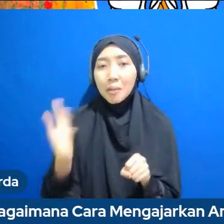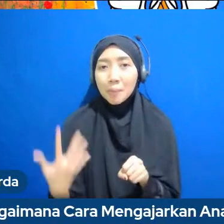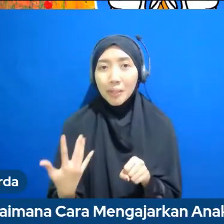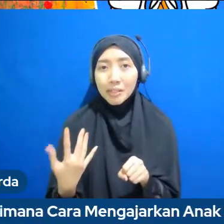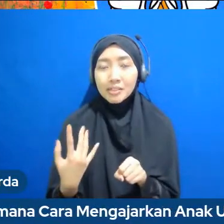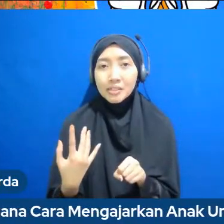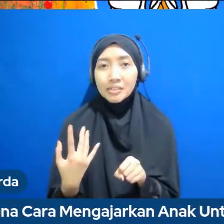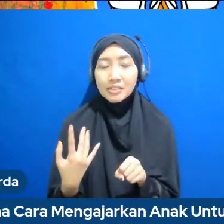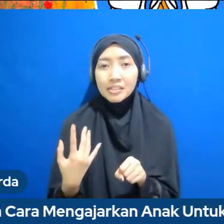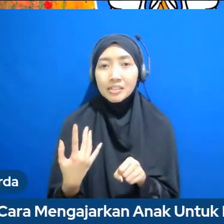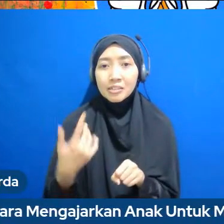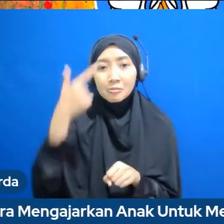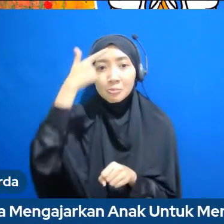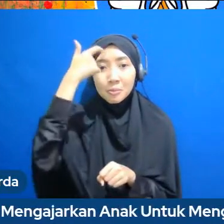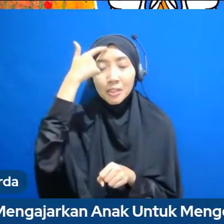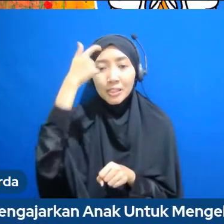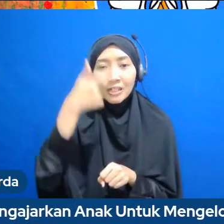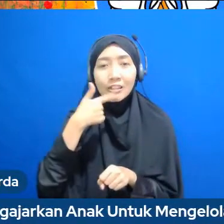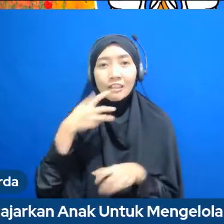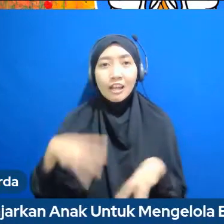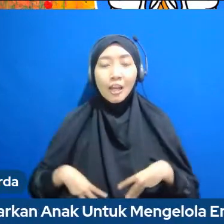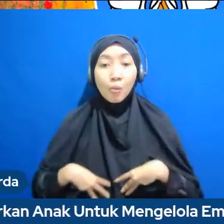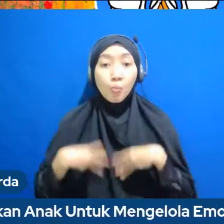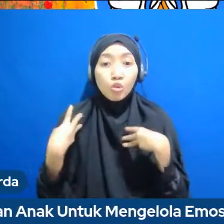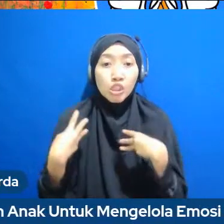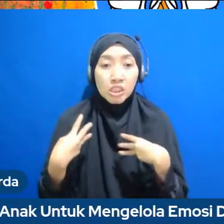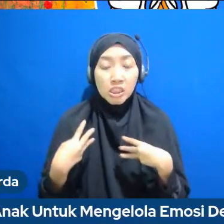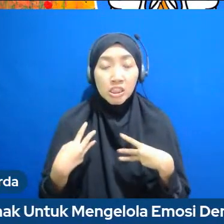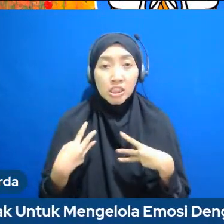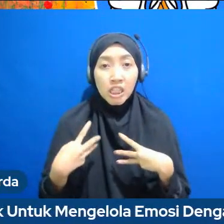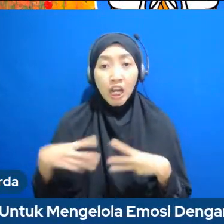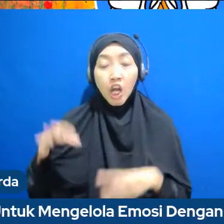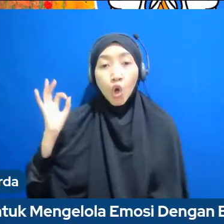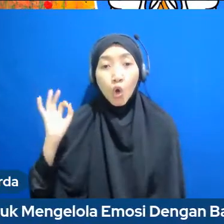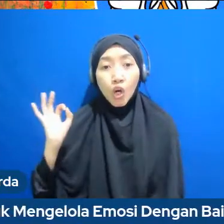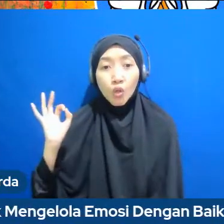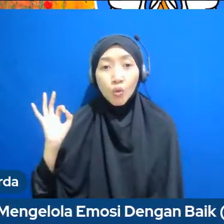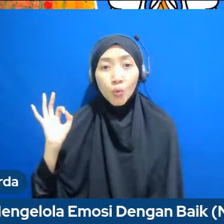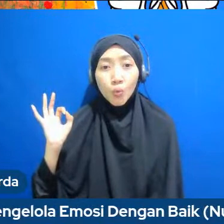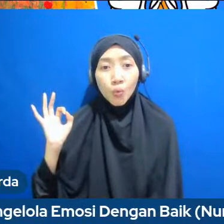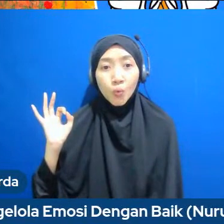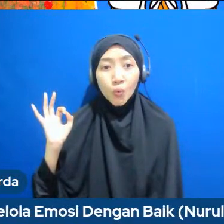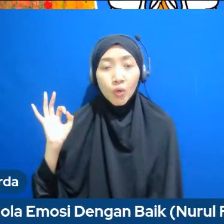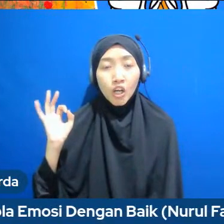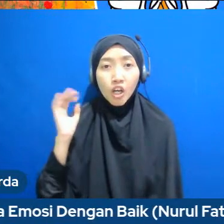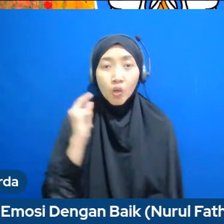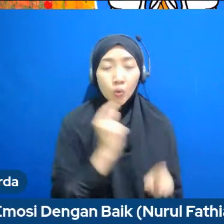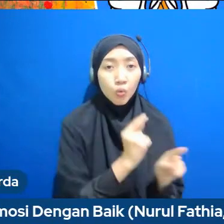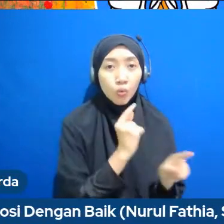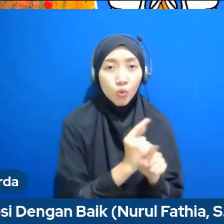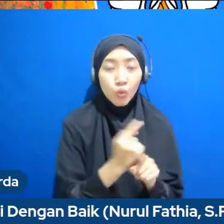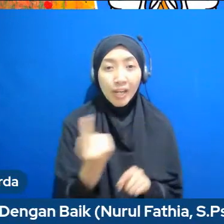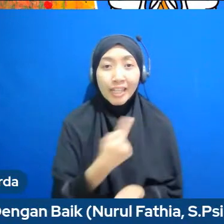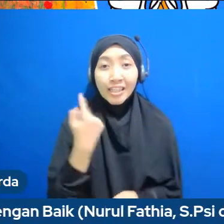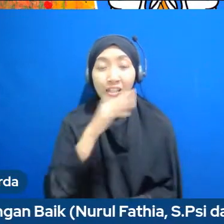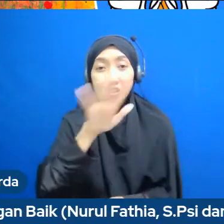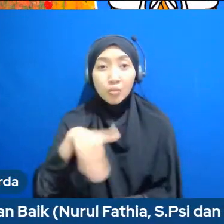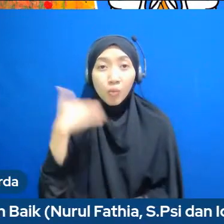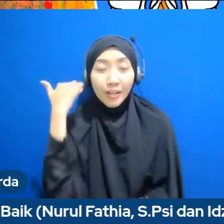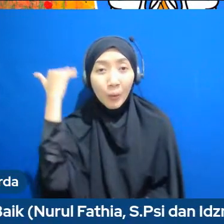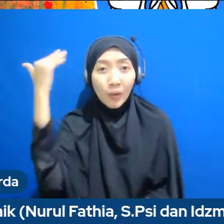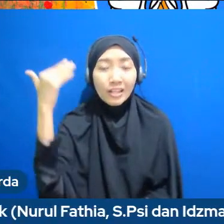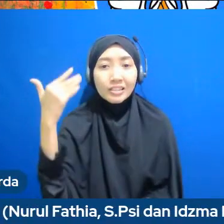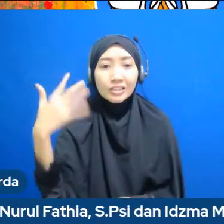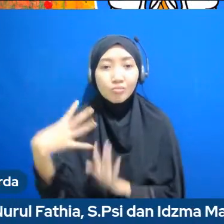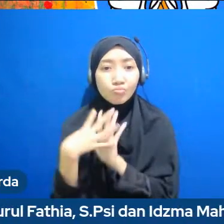dalam pembelajaran tentang emosi ini, orang tua, guru, dan kita semua harus menjadi contoh yang